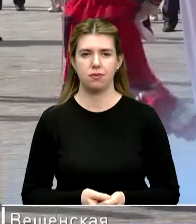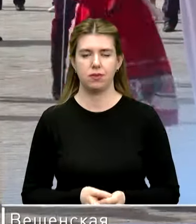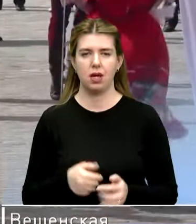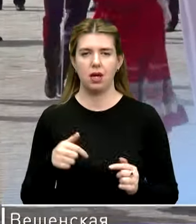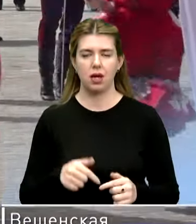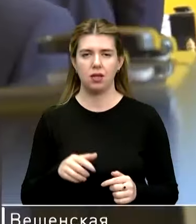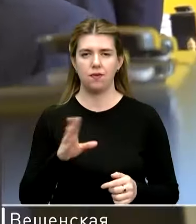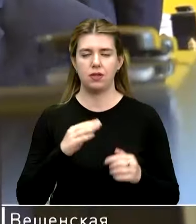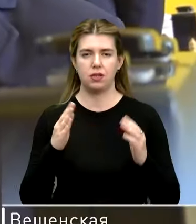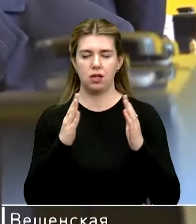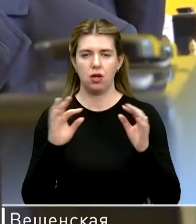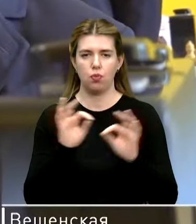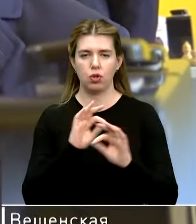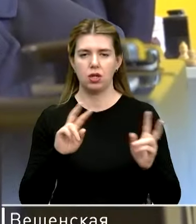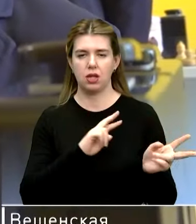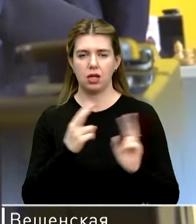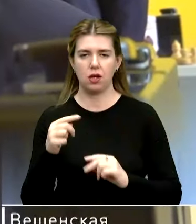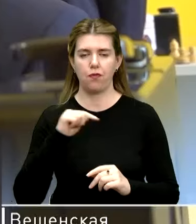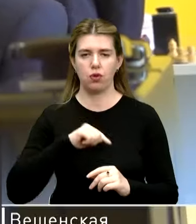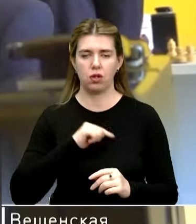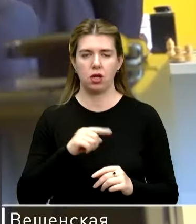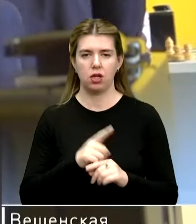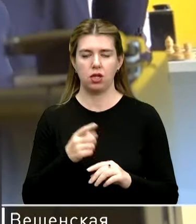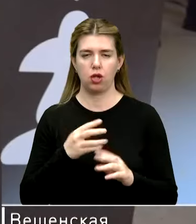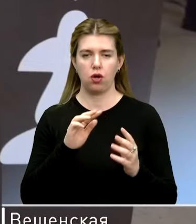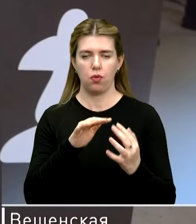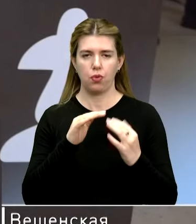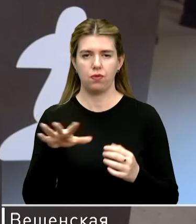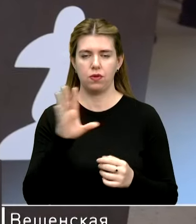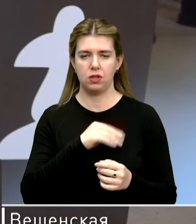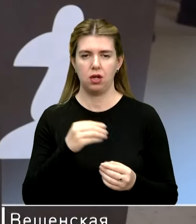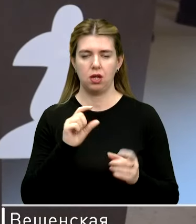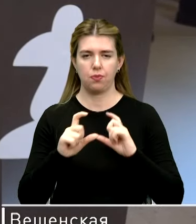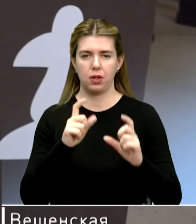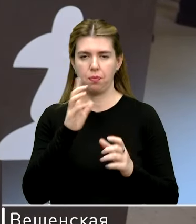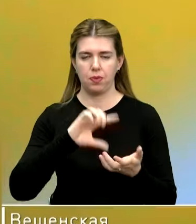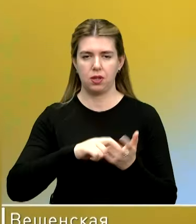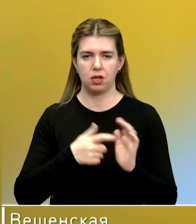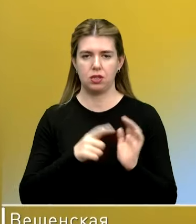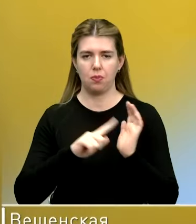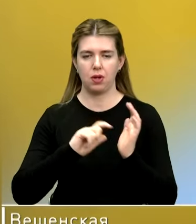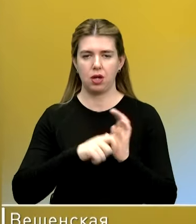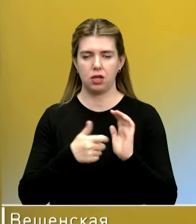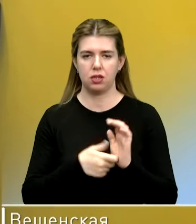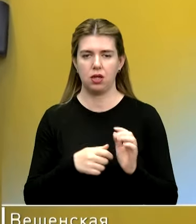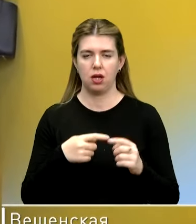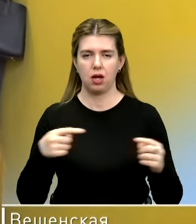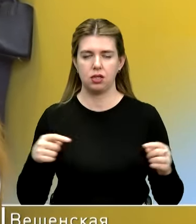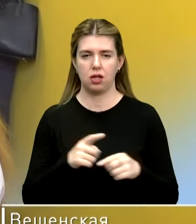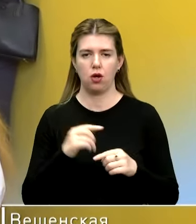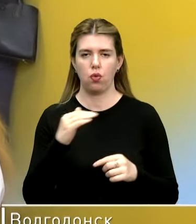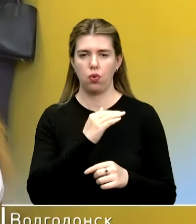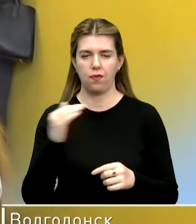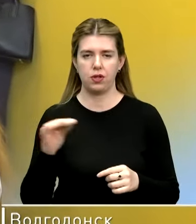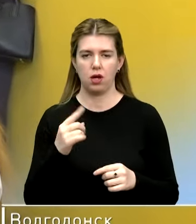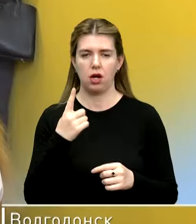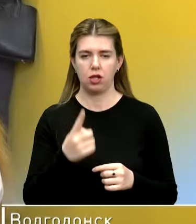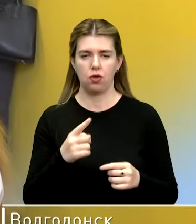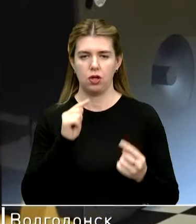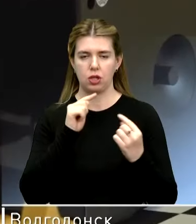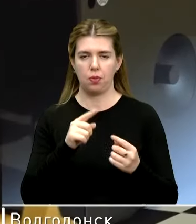Это за стенами музыка и танцы, а внутри напряженный бой. Юные гроссмейстеры, пятиклассницы и семиклассник. Разные стратегии, уровни, но в